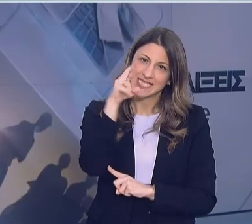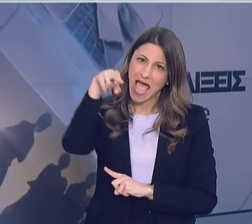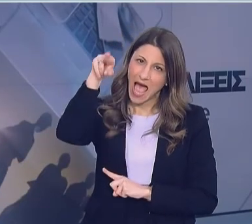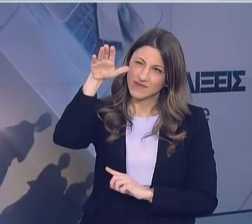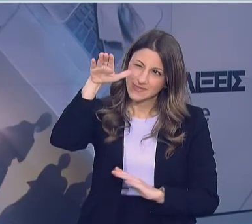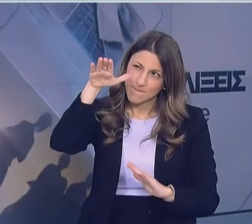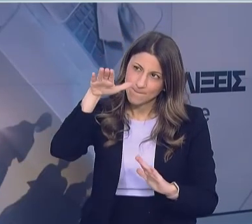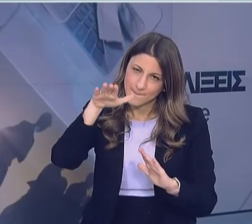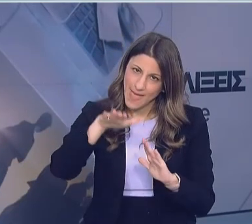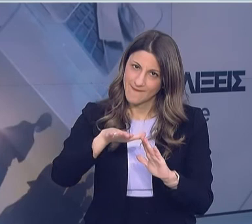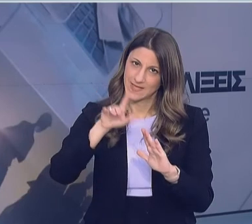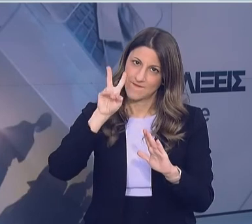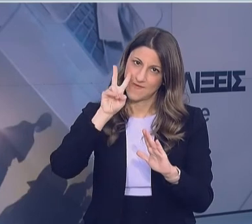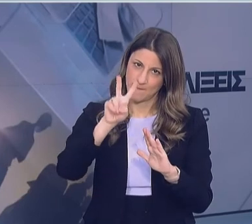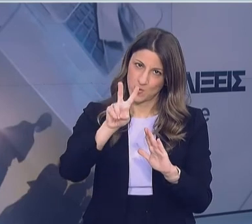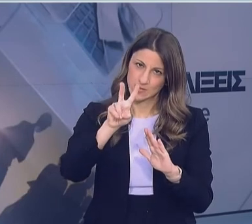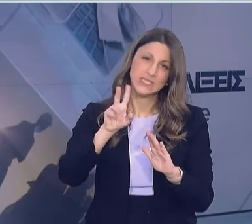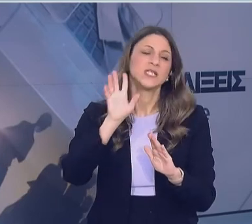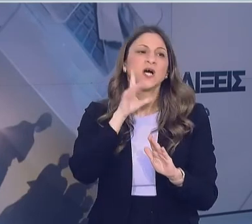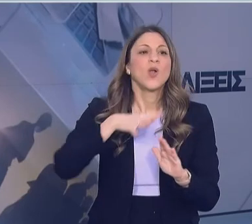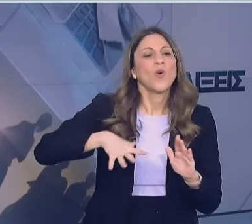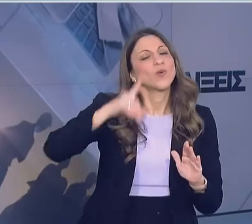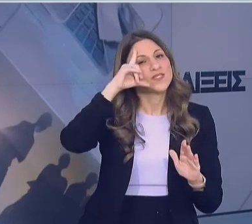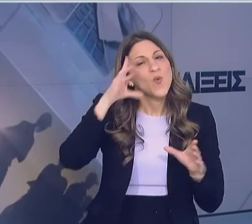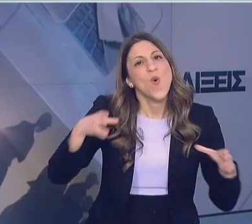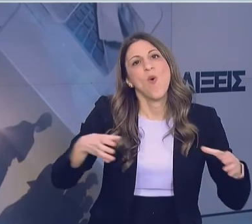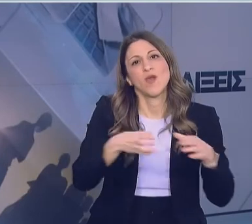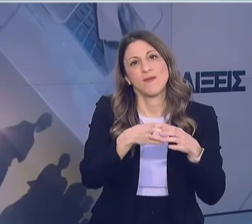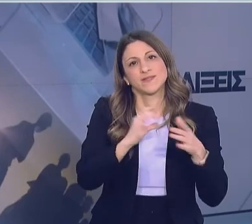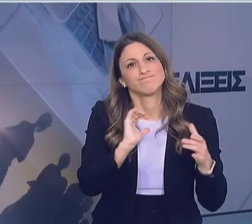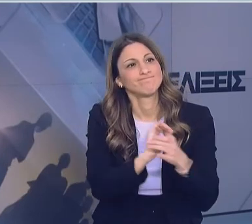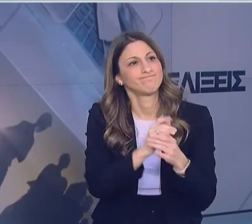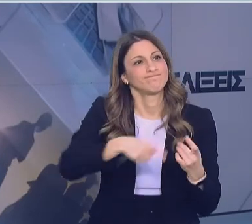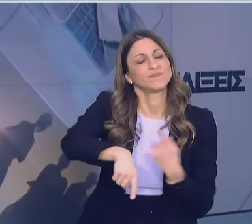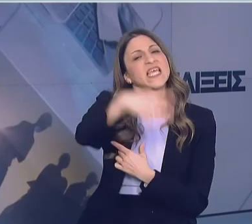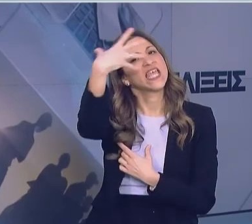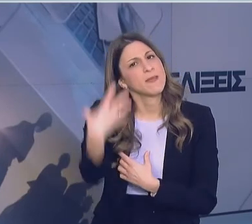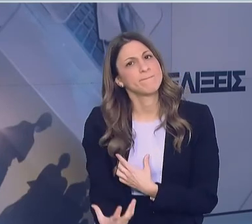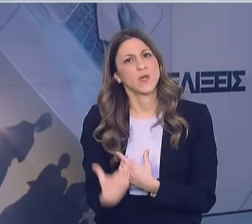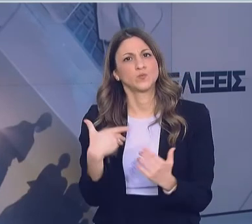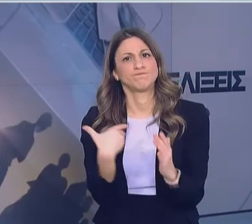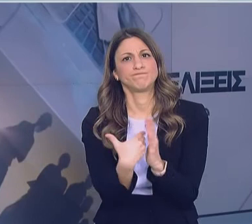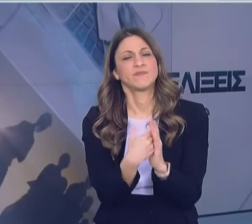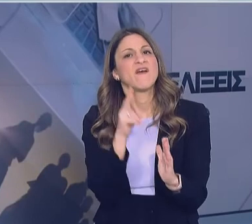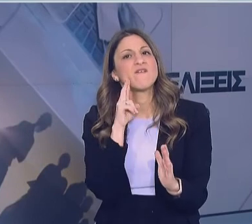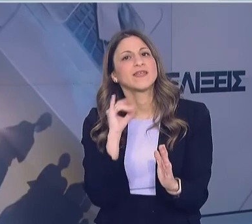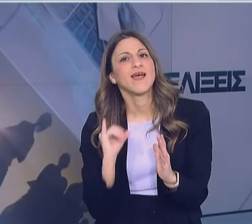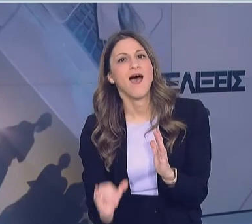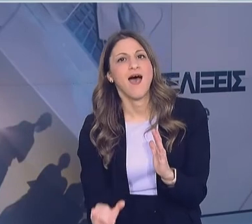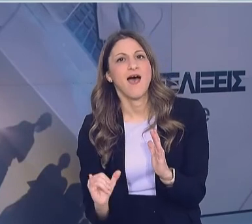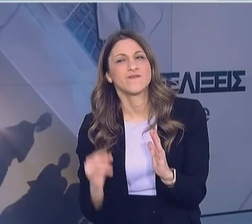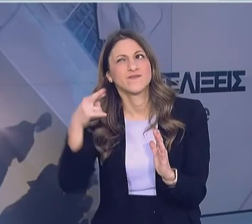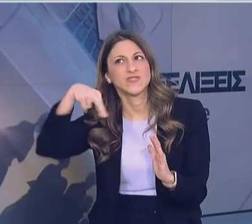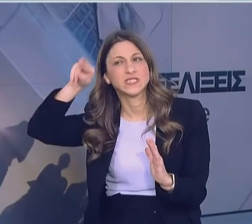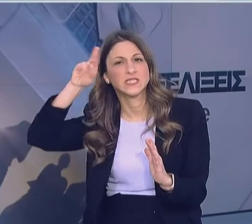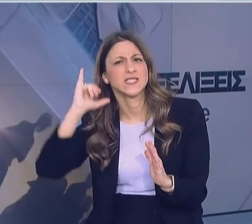όλοι σε αυτή την ιστορία απέναντι στον ιό. Υπάρχουν σαφή στοιχεία μιας επιβράδυνσης και αύξησης,